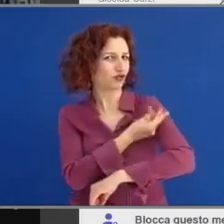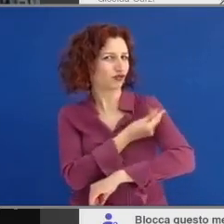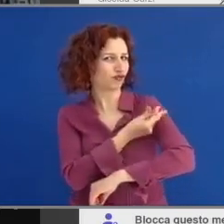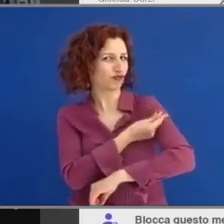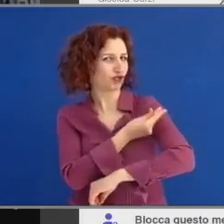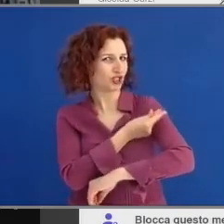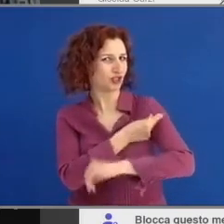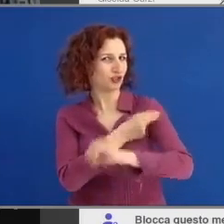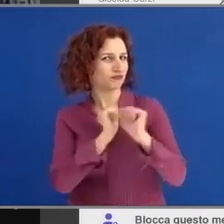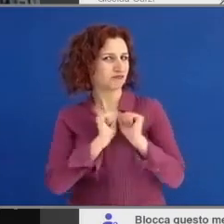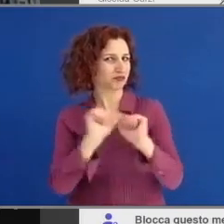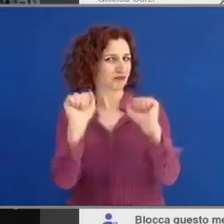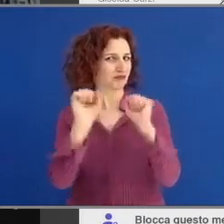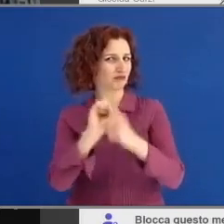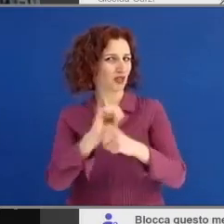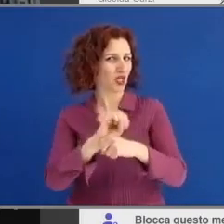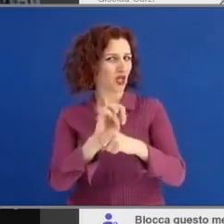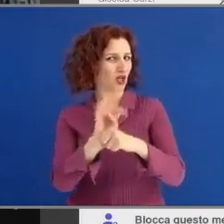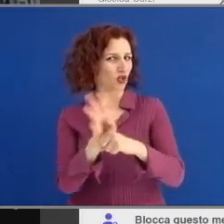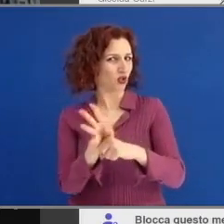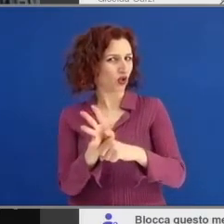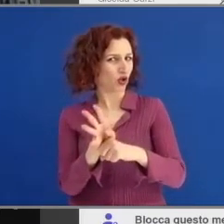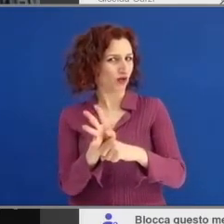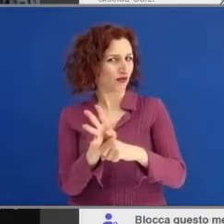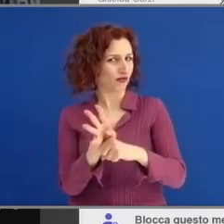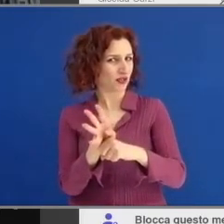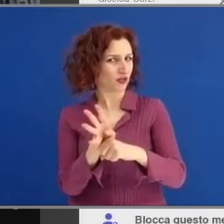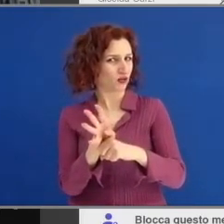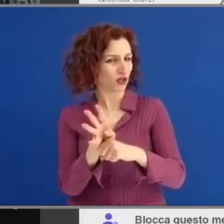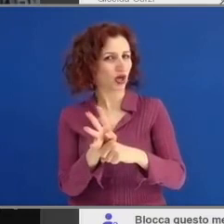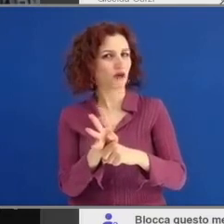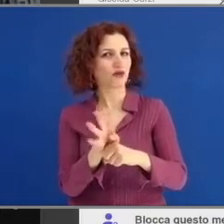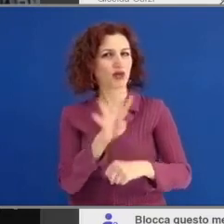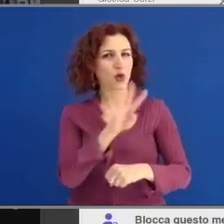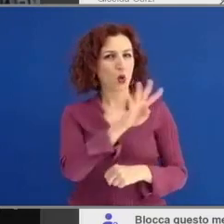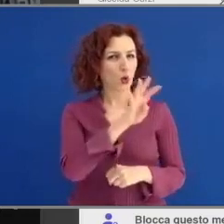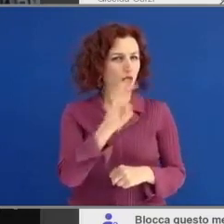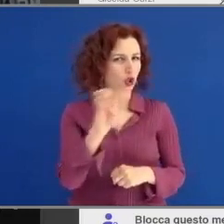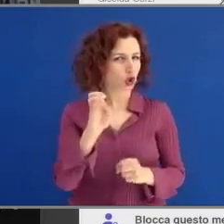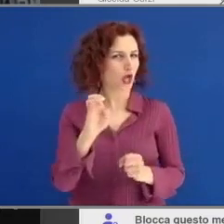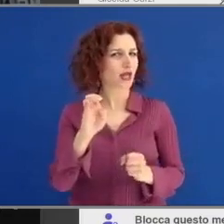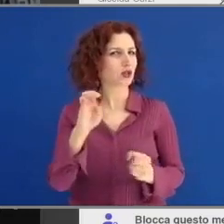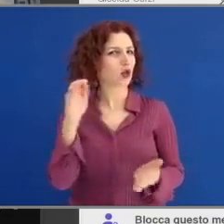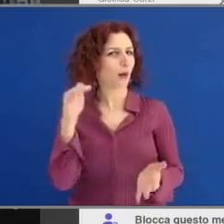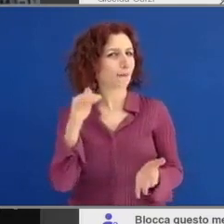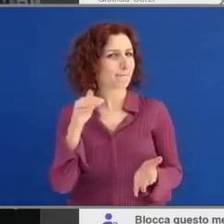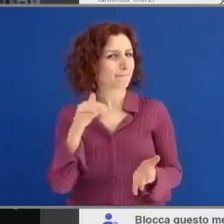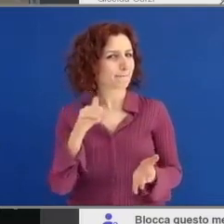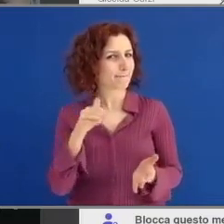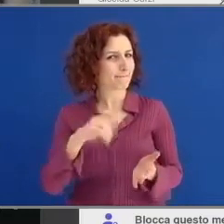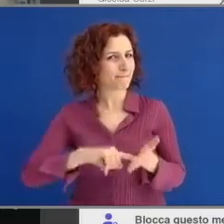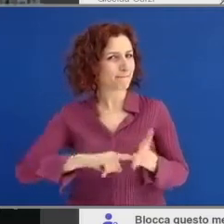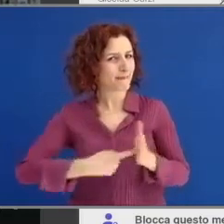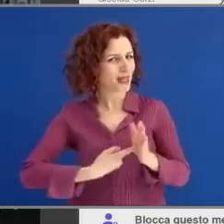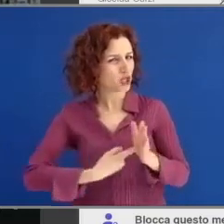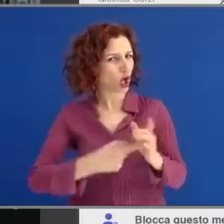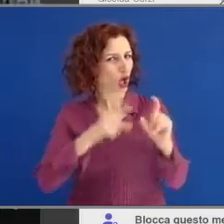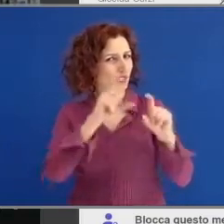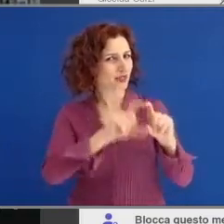Covid-19. Verrà infialato ad Anagni, di 400 milioni di dosi di vaccino che verranno infialate a partire